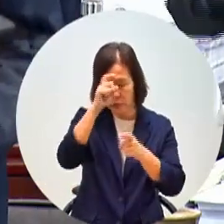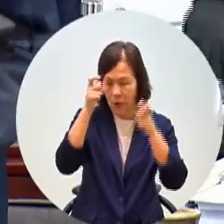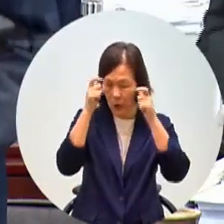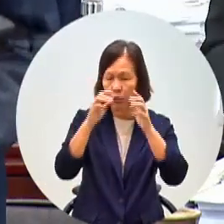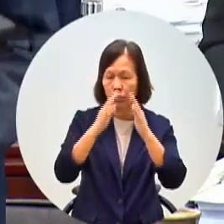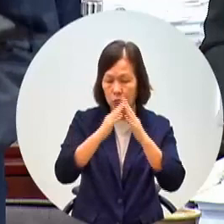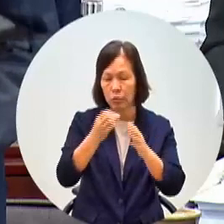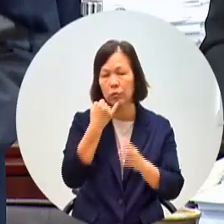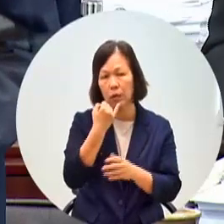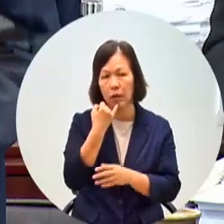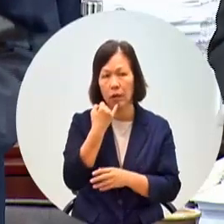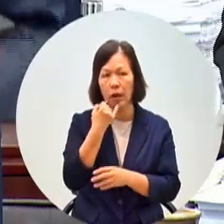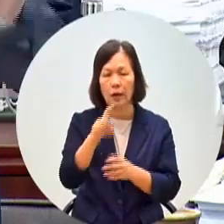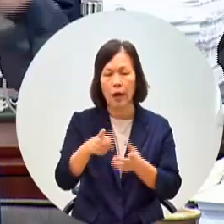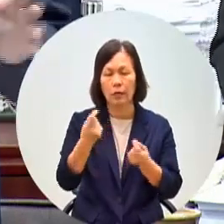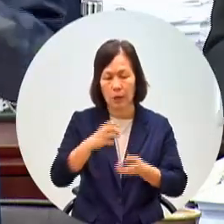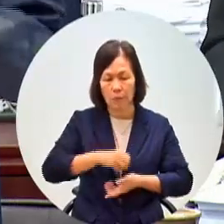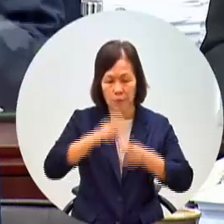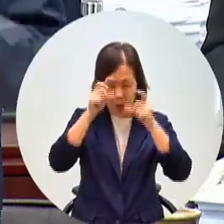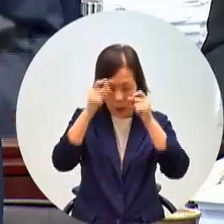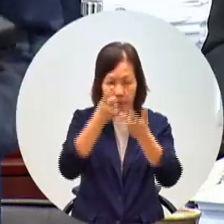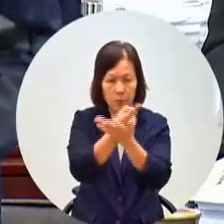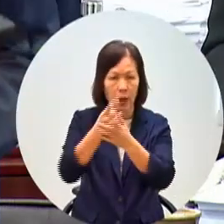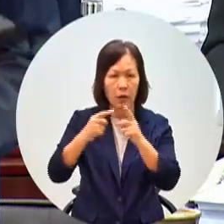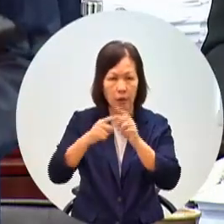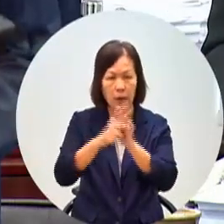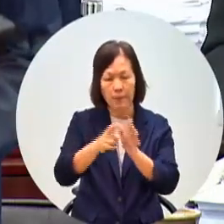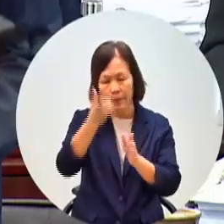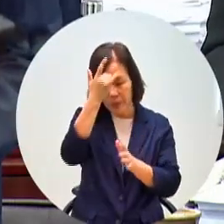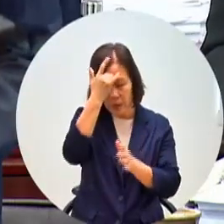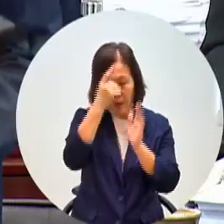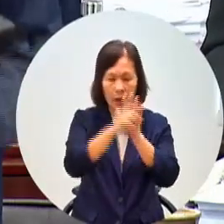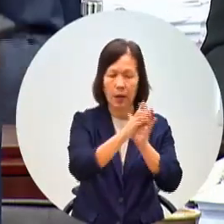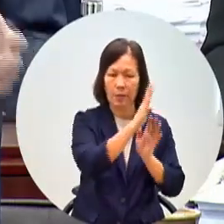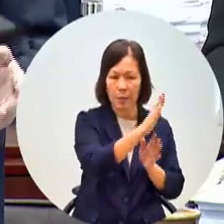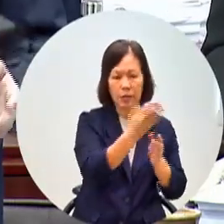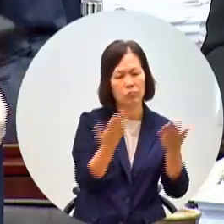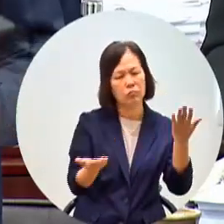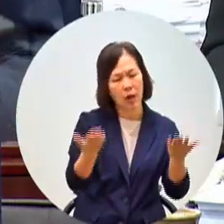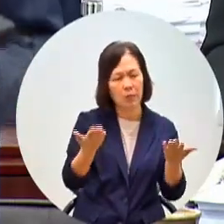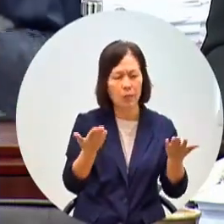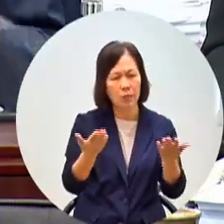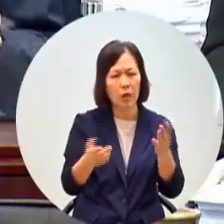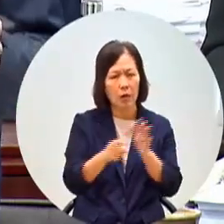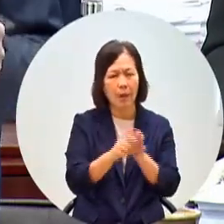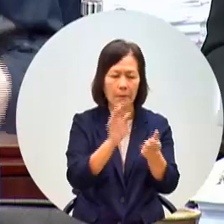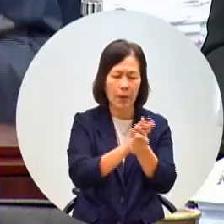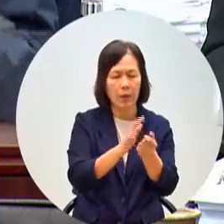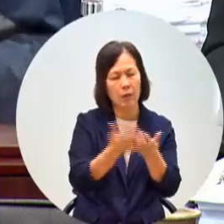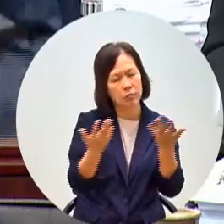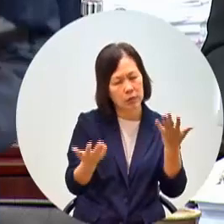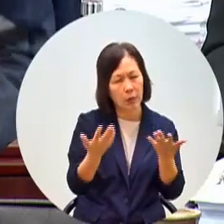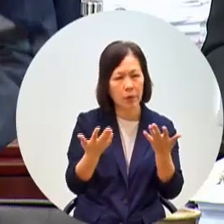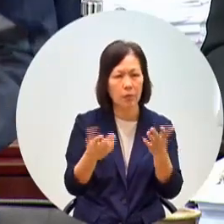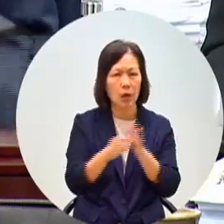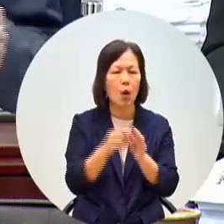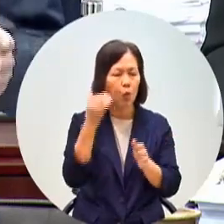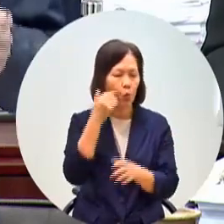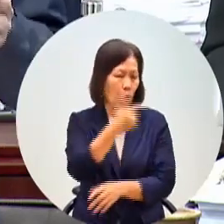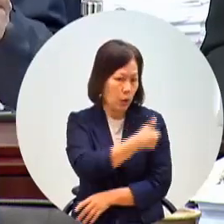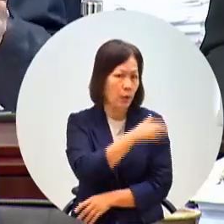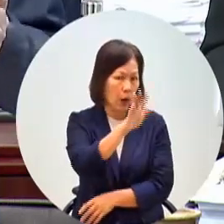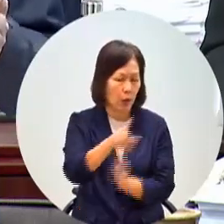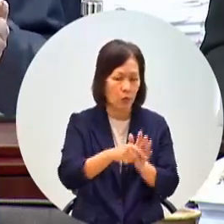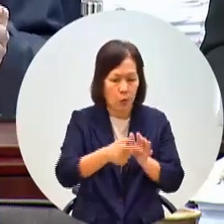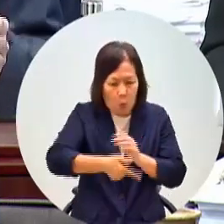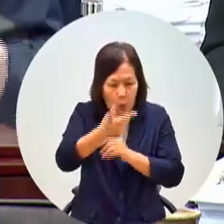是我还是要提醒大家啦，就是说莫德纳其实跟 BNT 差不多啦，效用就有疫苗就赶快打，安